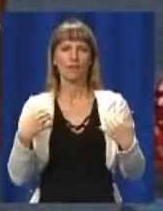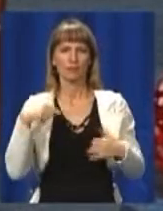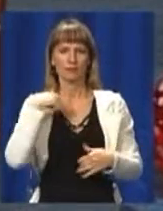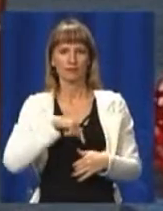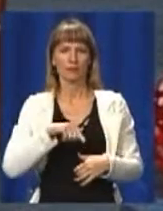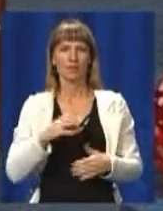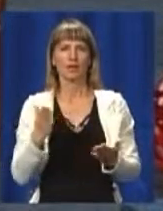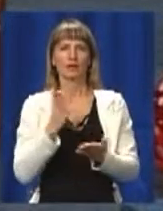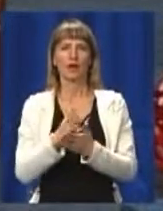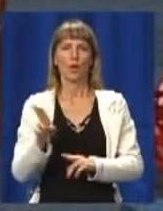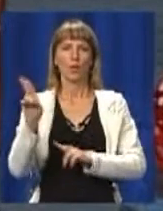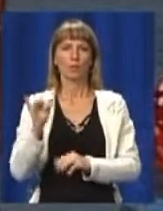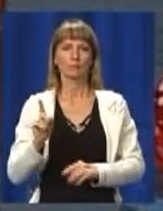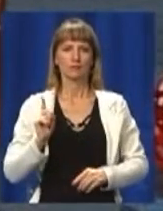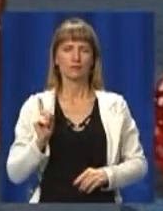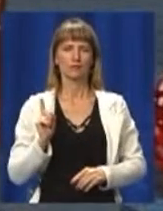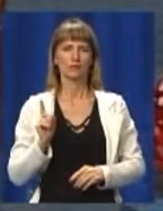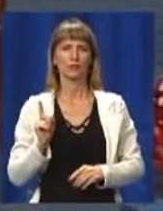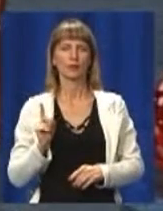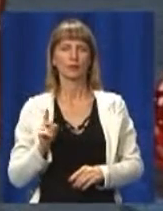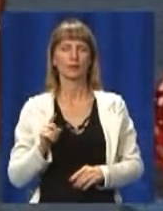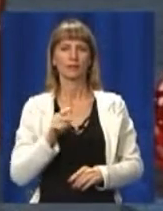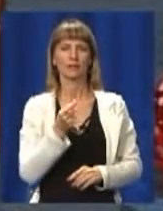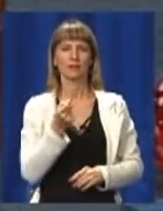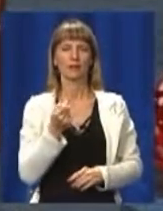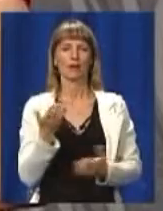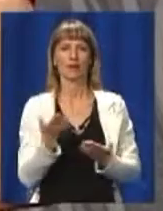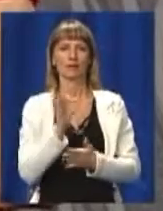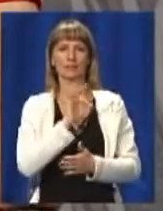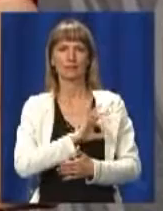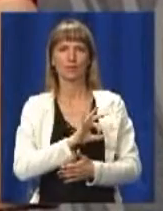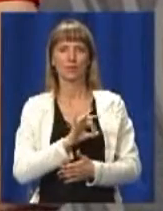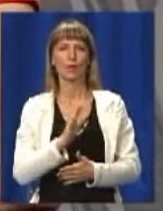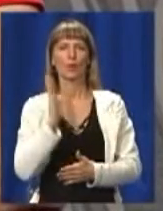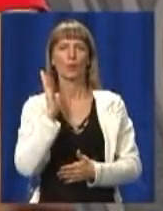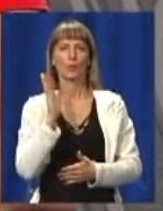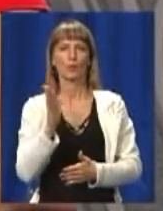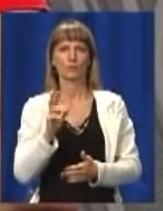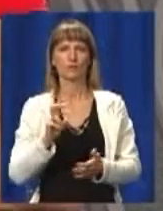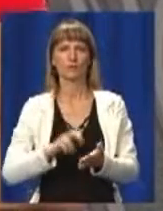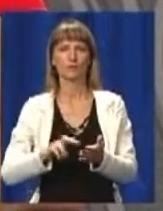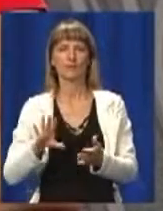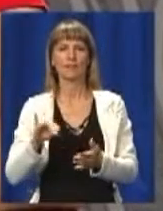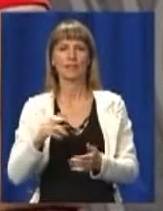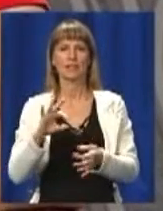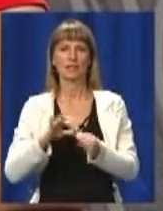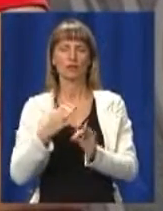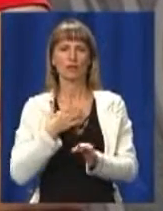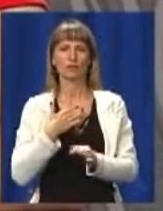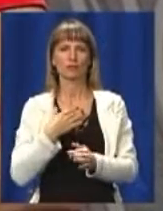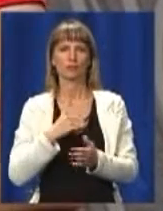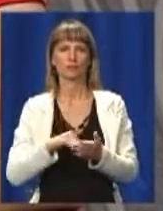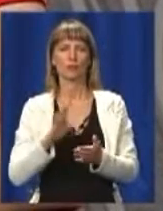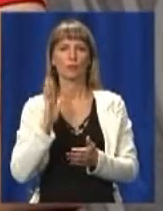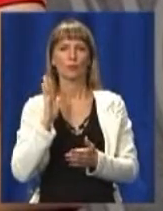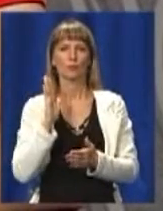є, охотника і пастуха, да, там мисливця і пастуха, він їх хоча б якось реалізовував. Ну, будемо відходити від складної нашої теорії, як ми полюбляємо